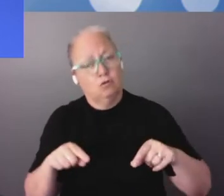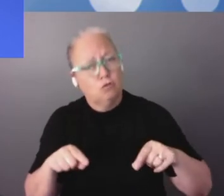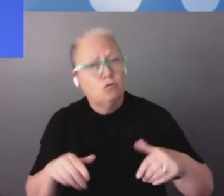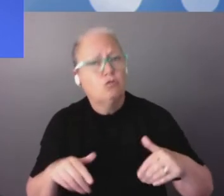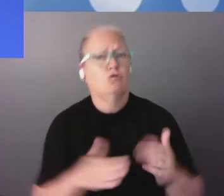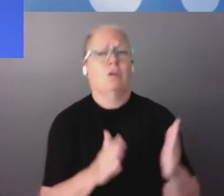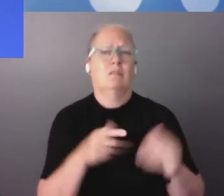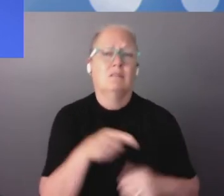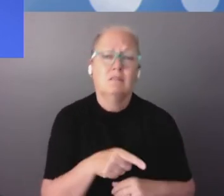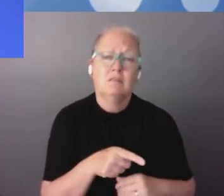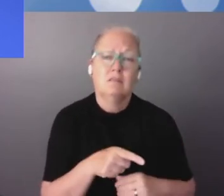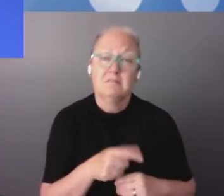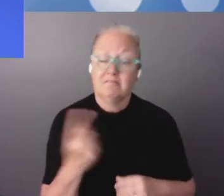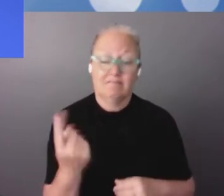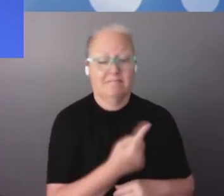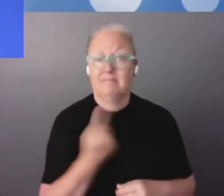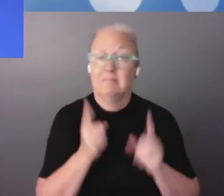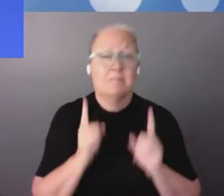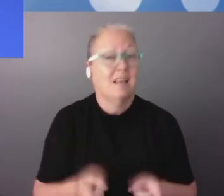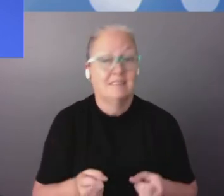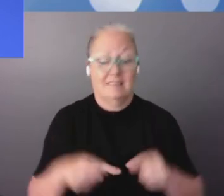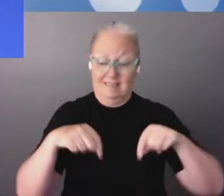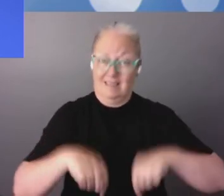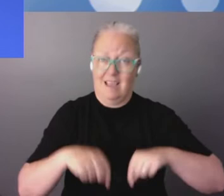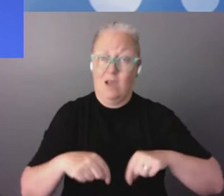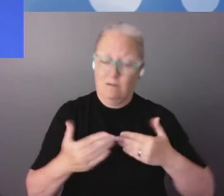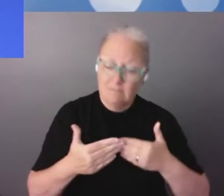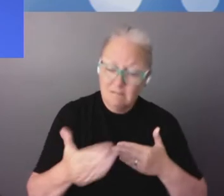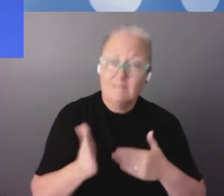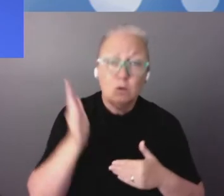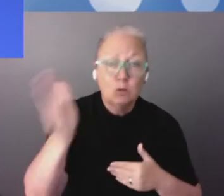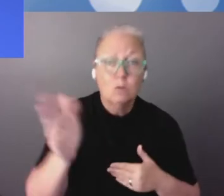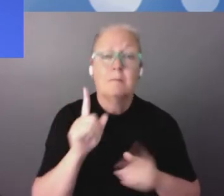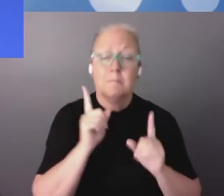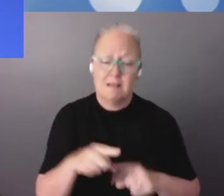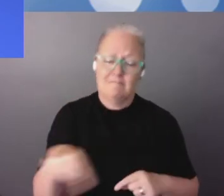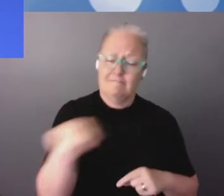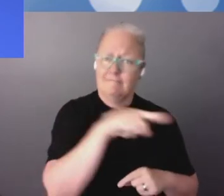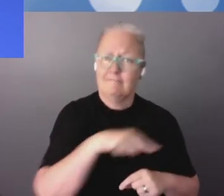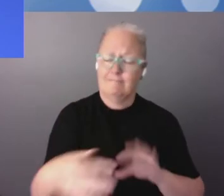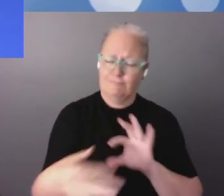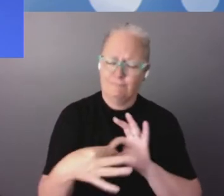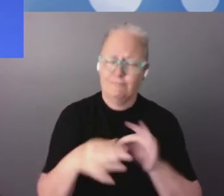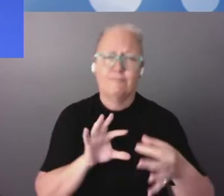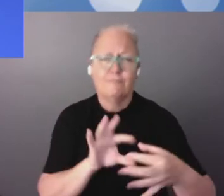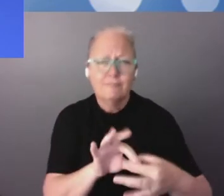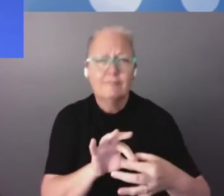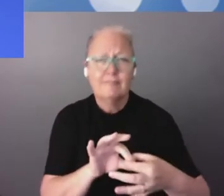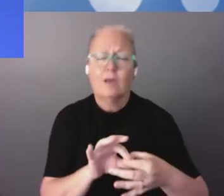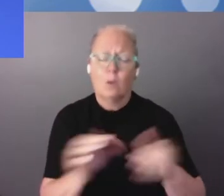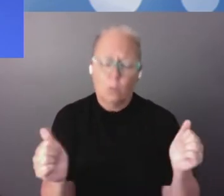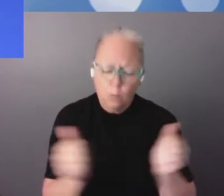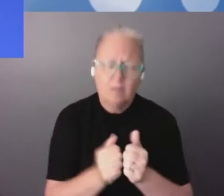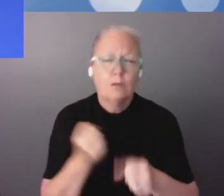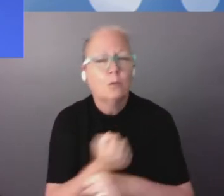Un enjeu auquel nous pouvons faire face que ensemble. Comme il y a 100 ans, on a vu les premiers monopoles, enfin plus de